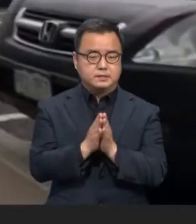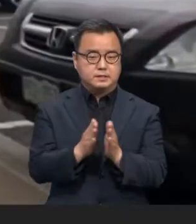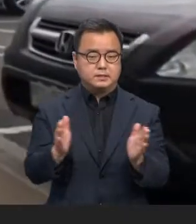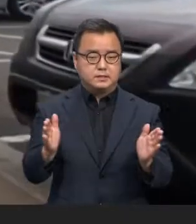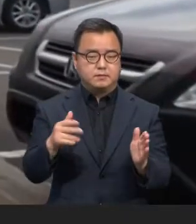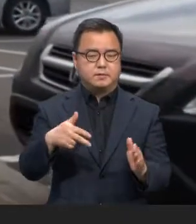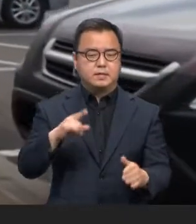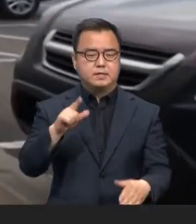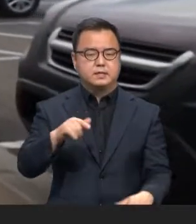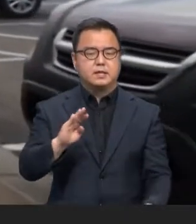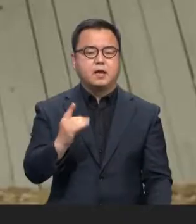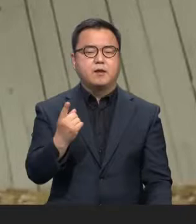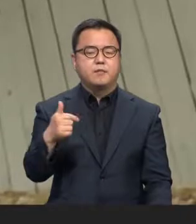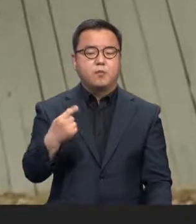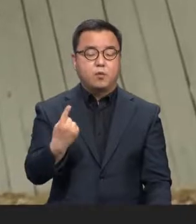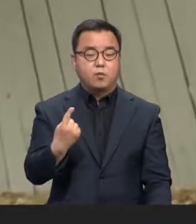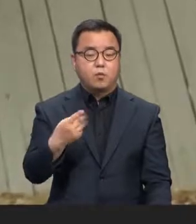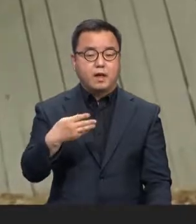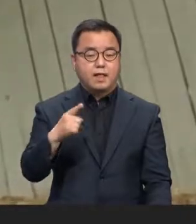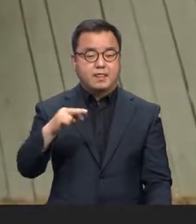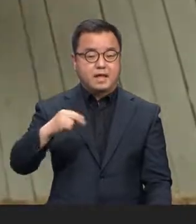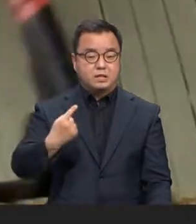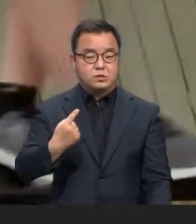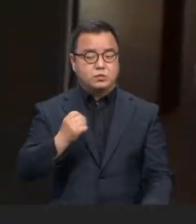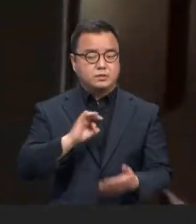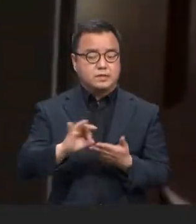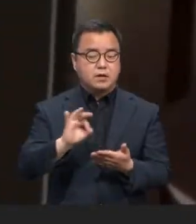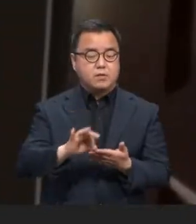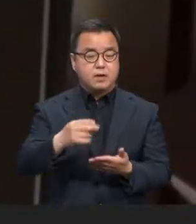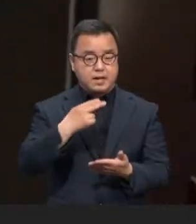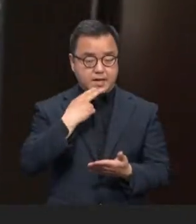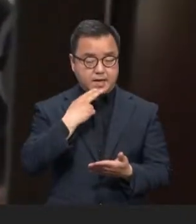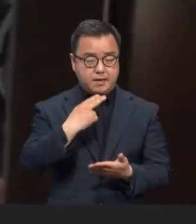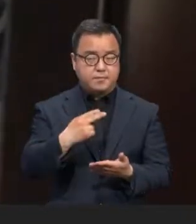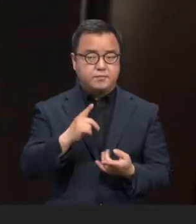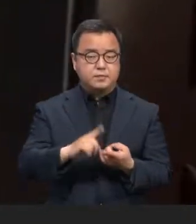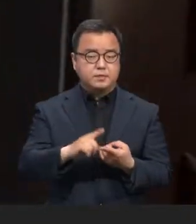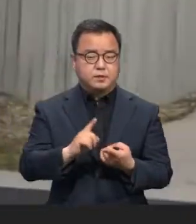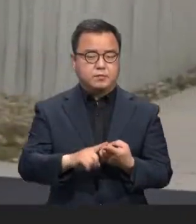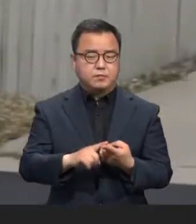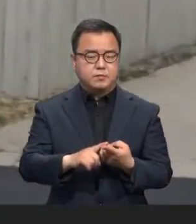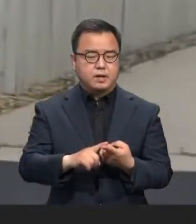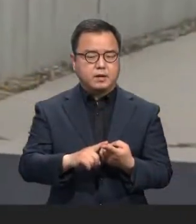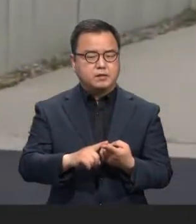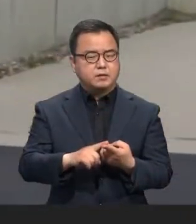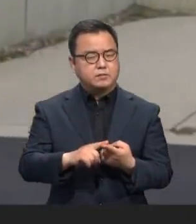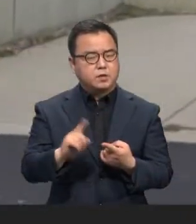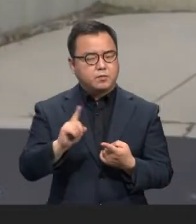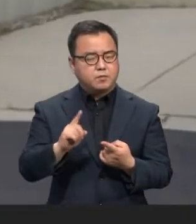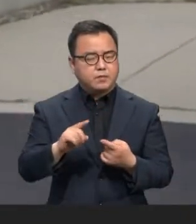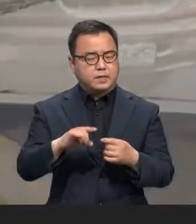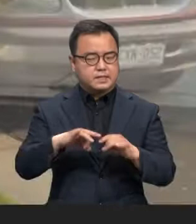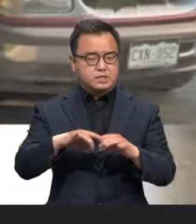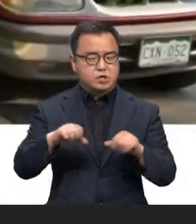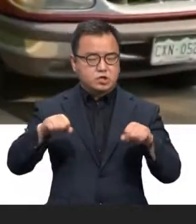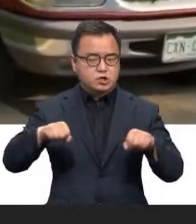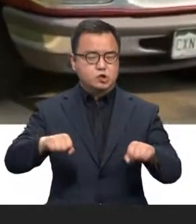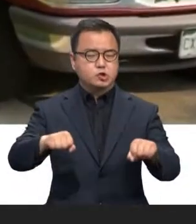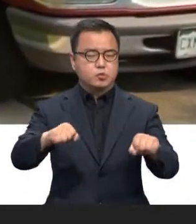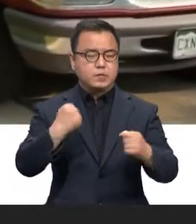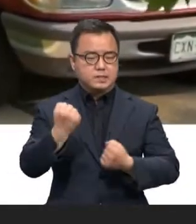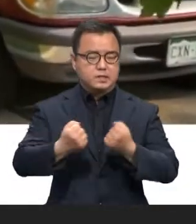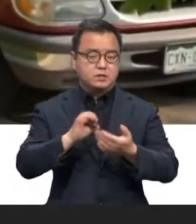보노. 탄소 배출 없는 배송을 실현하기 위해 전기 스쿠터나 자전거만 이용합니다. Teen Hustle is a